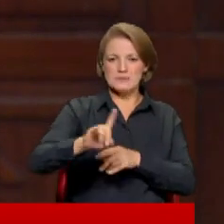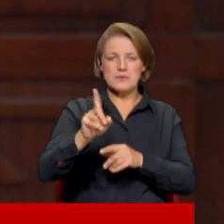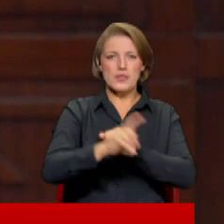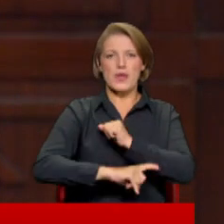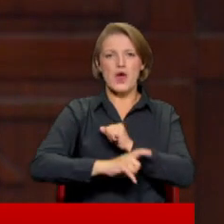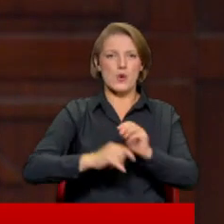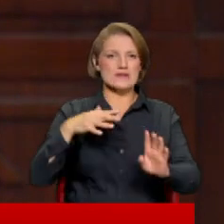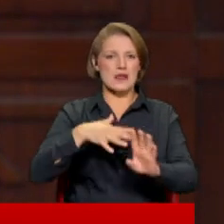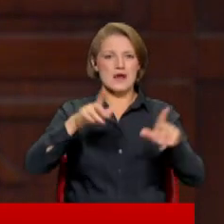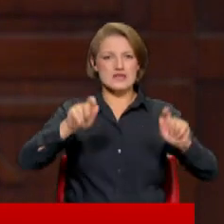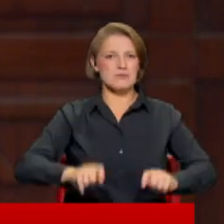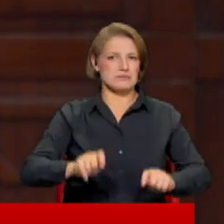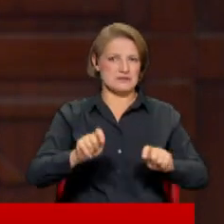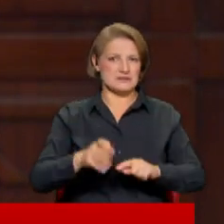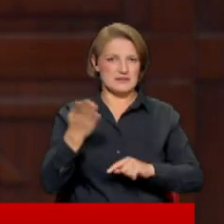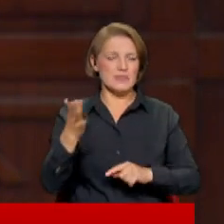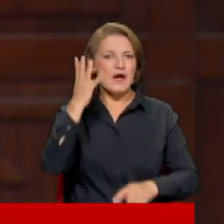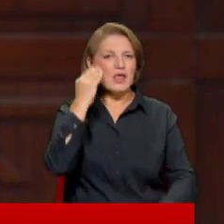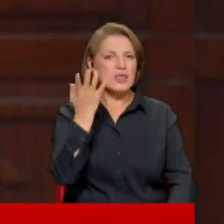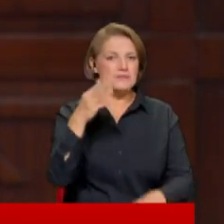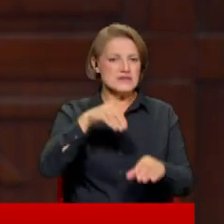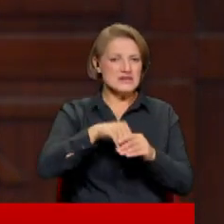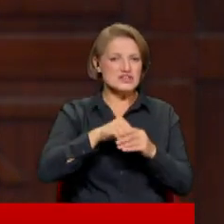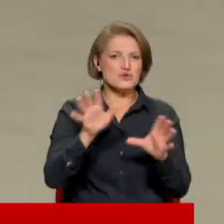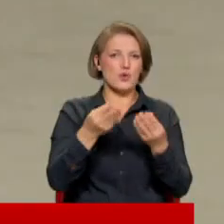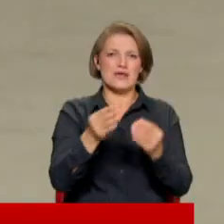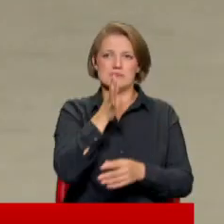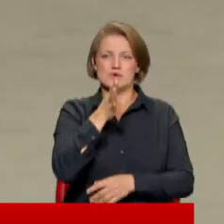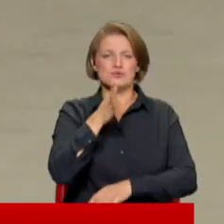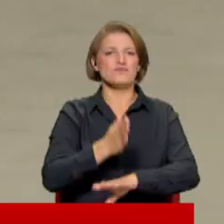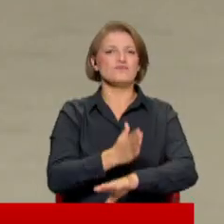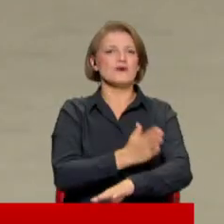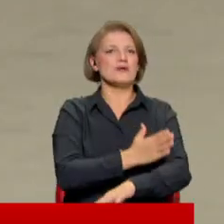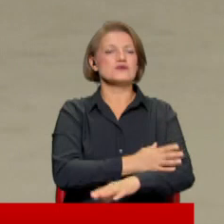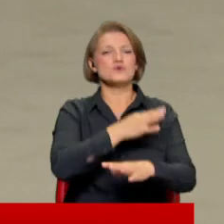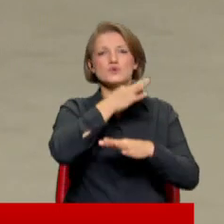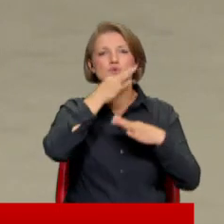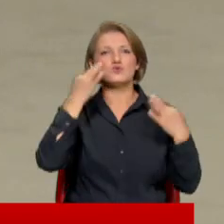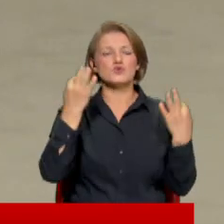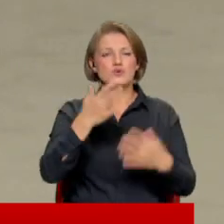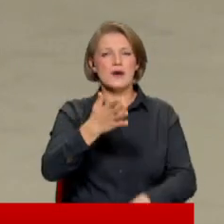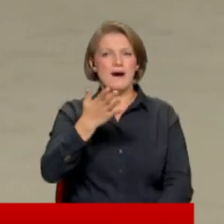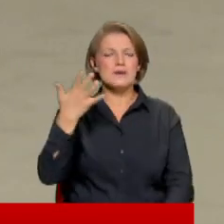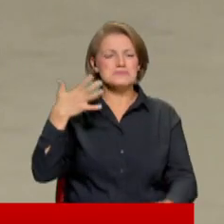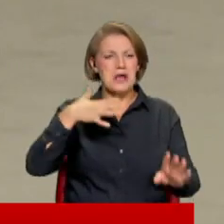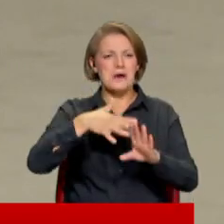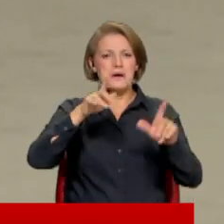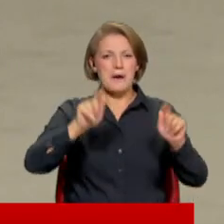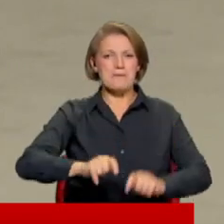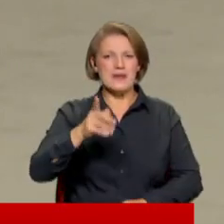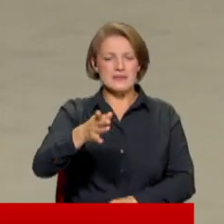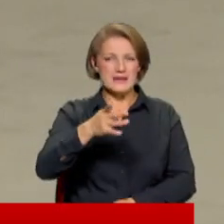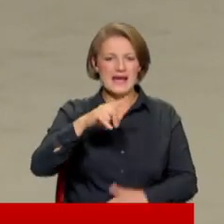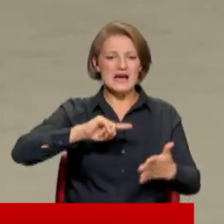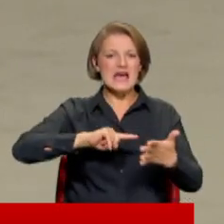terör saldırısının yapılmasının ne anlamlar içerdiğini çok iyi biliyoruz. Vatandaşın huzuruna kasteden alçaklar